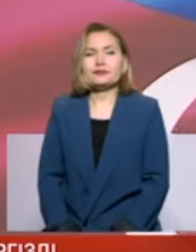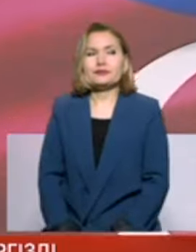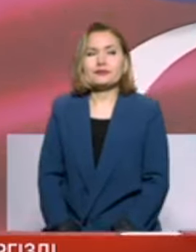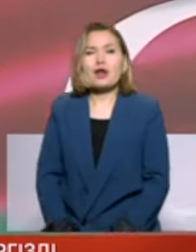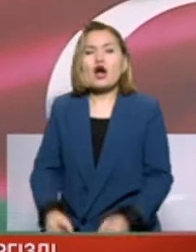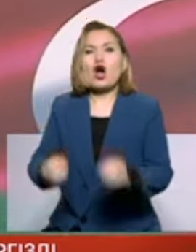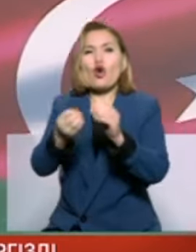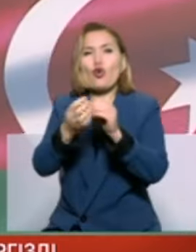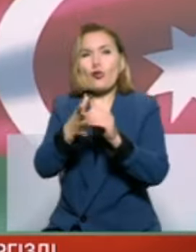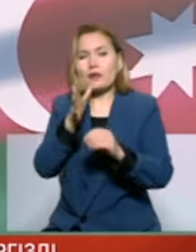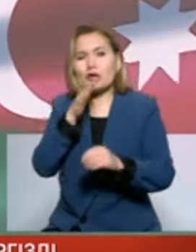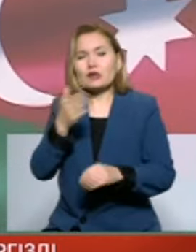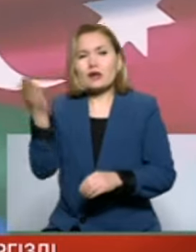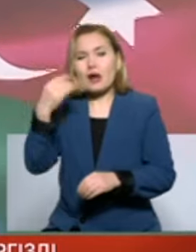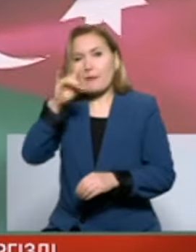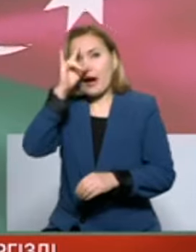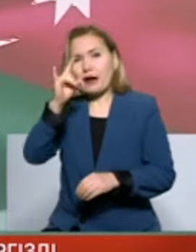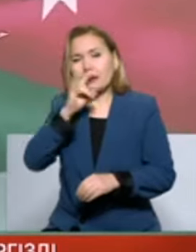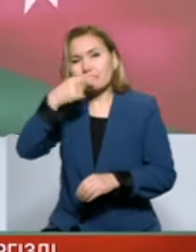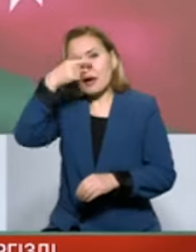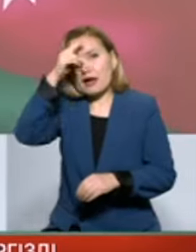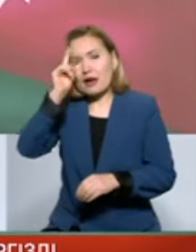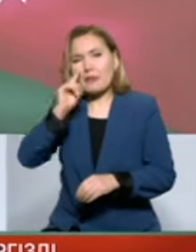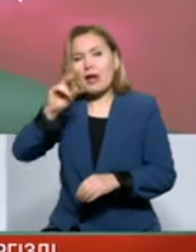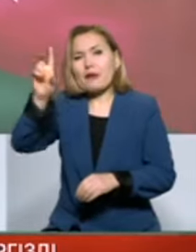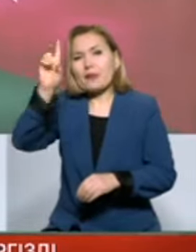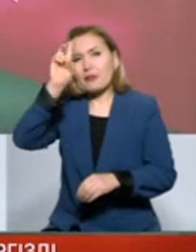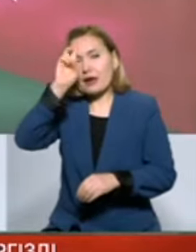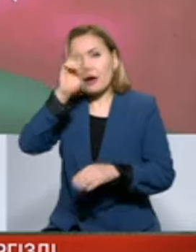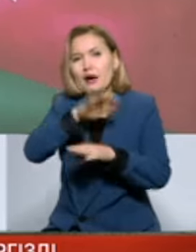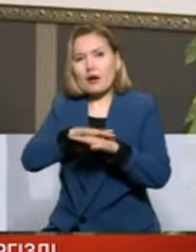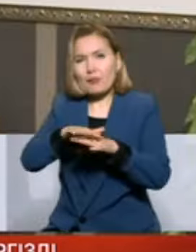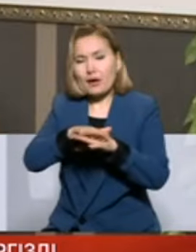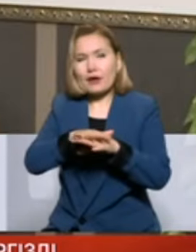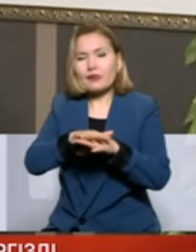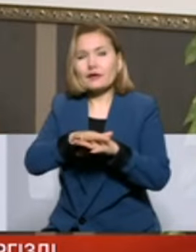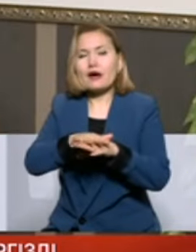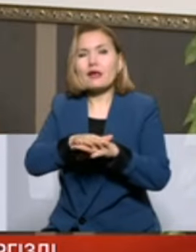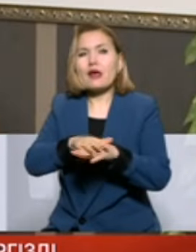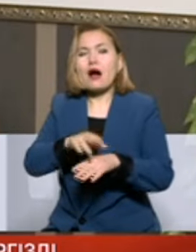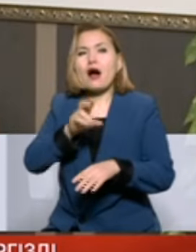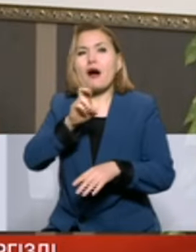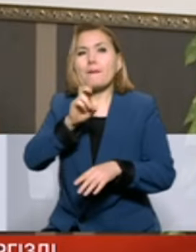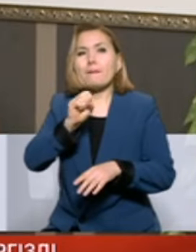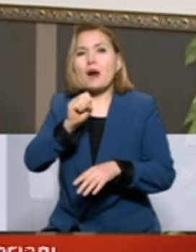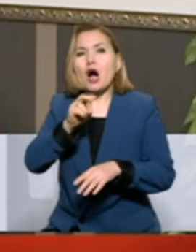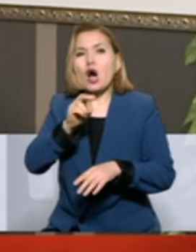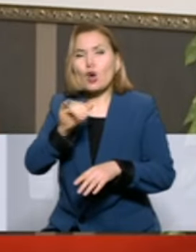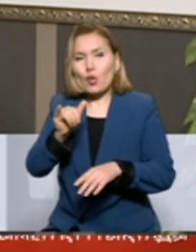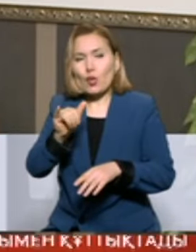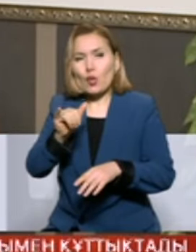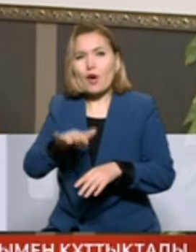15 жыл бұрын Қазақстан Әзірбайжан мемлекет үйі Бакуда құрылған. Біздің президент